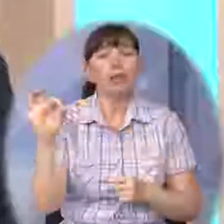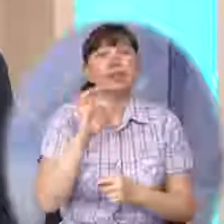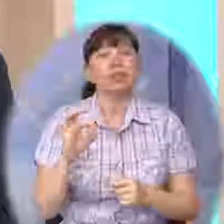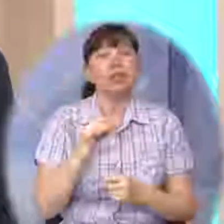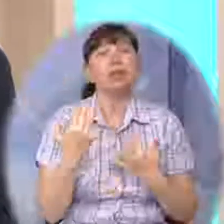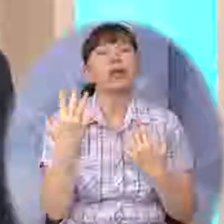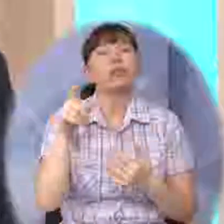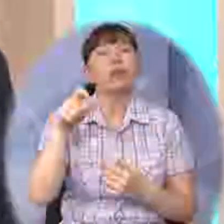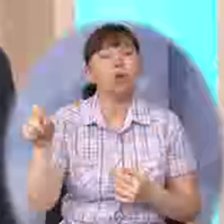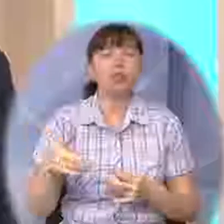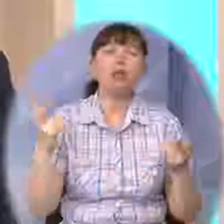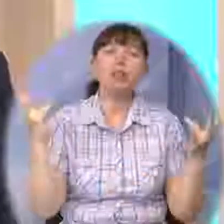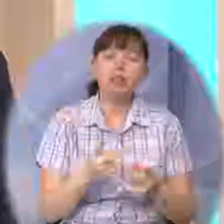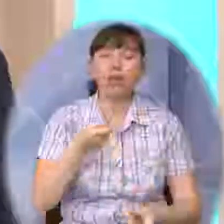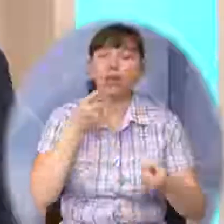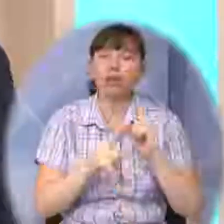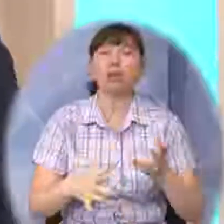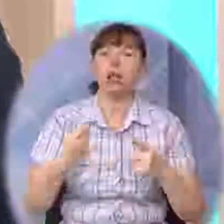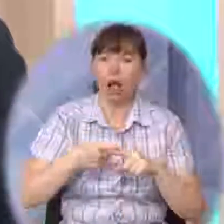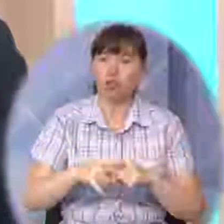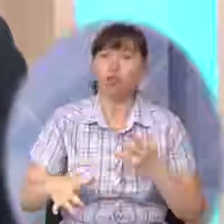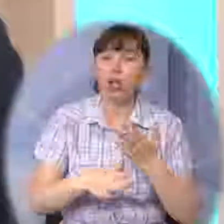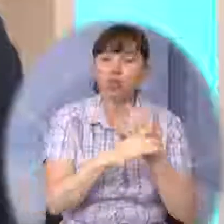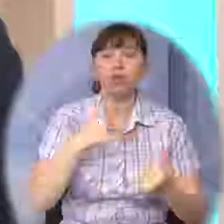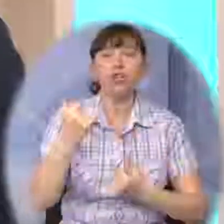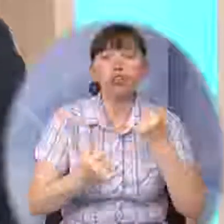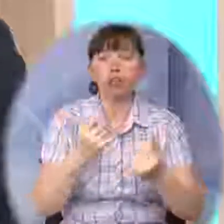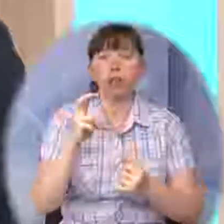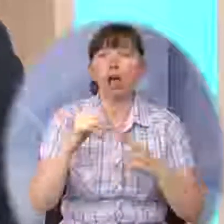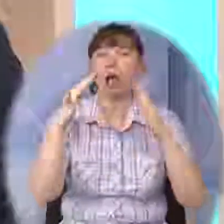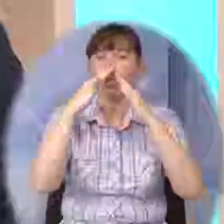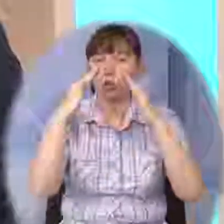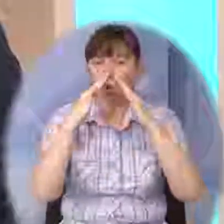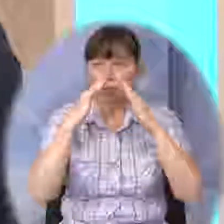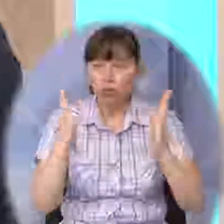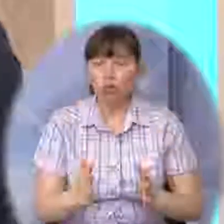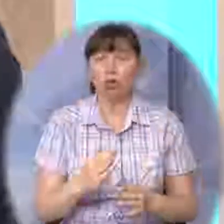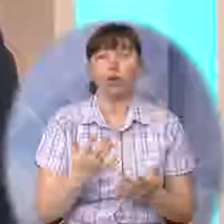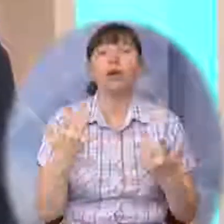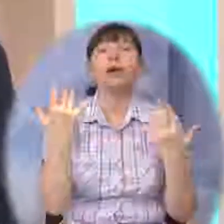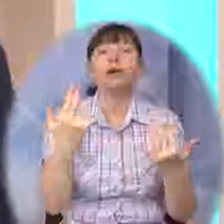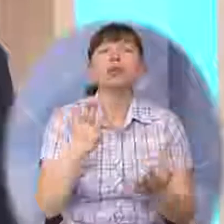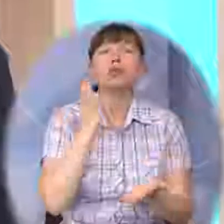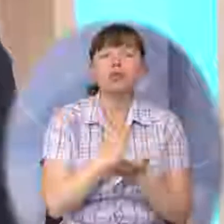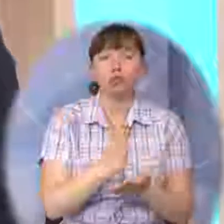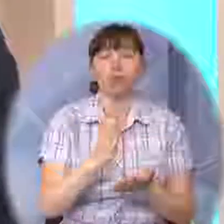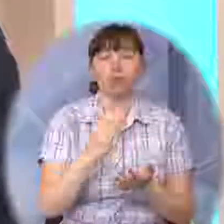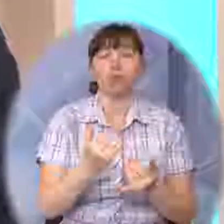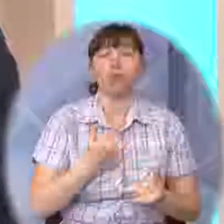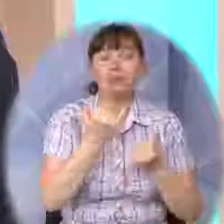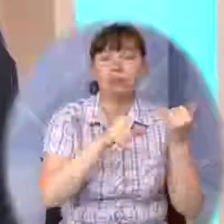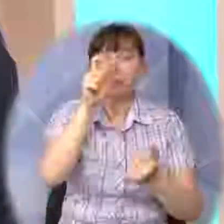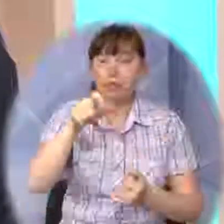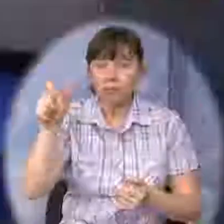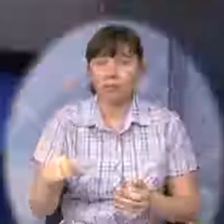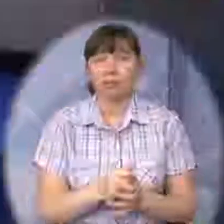informații despre câte persoane au nevoie în realitate de ajutor și îngrijire la domiciliu în Republica Moldova, numărul prestatorilor de servicii sociomedicale